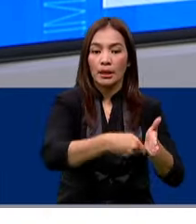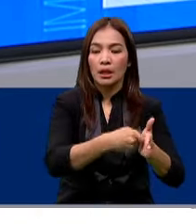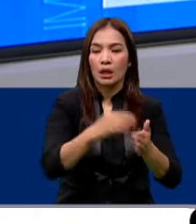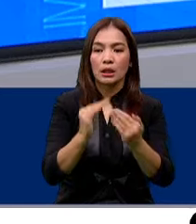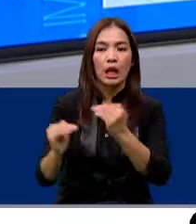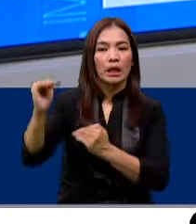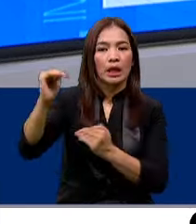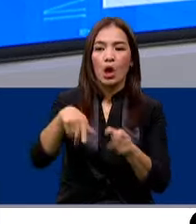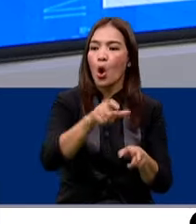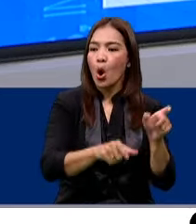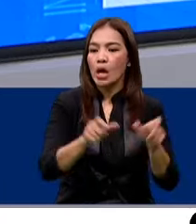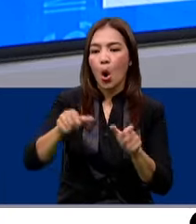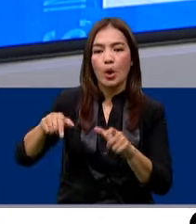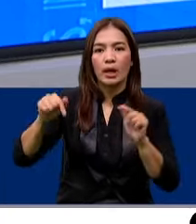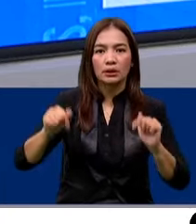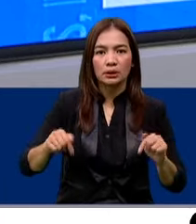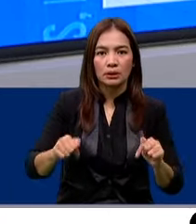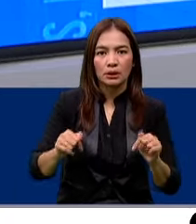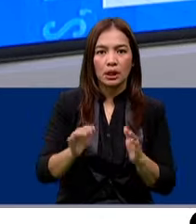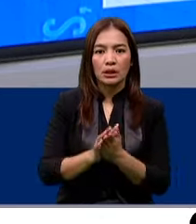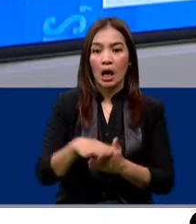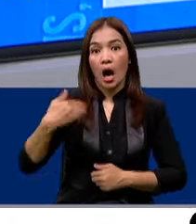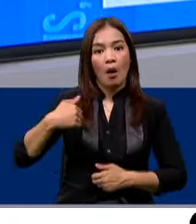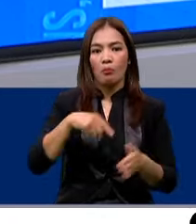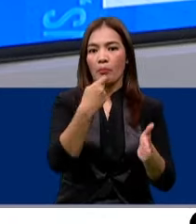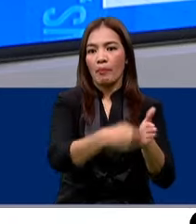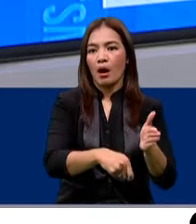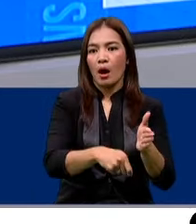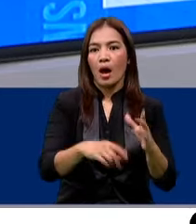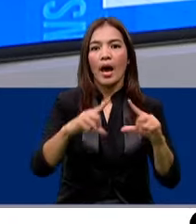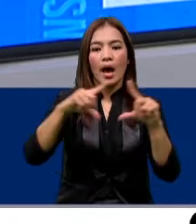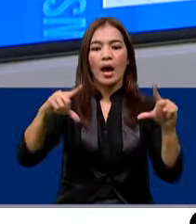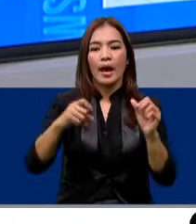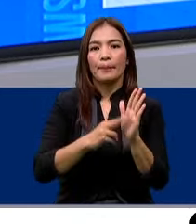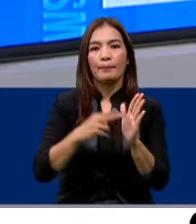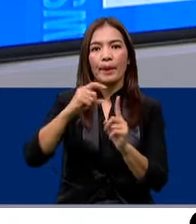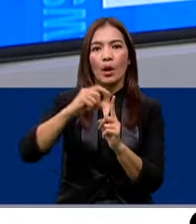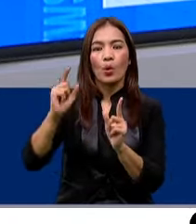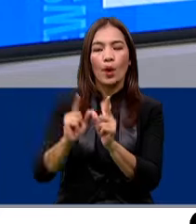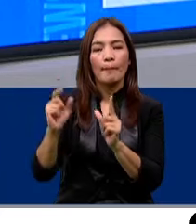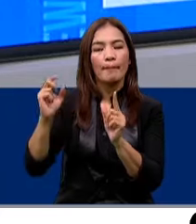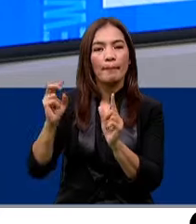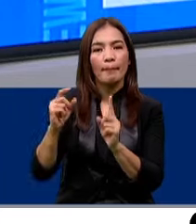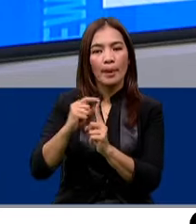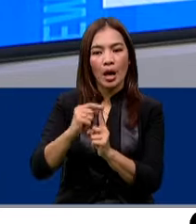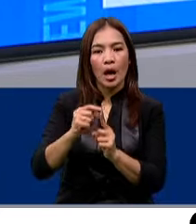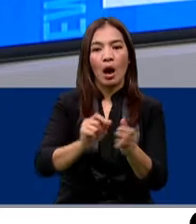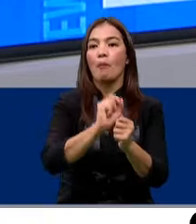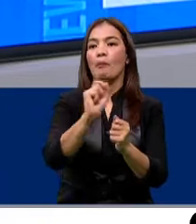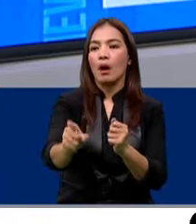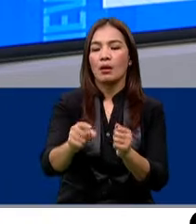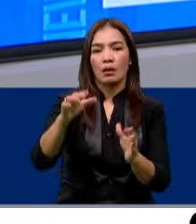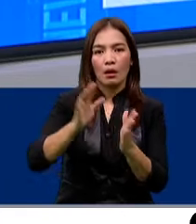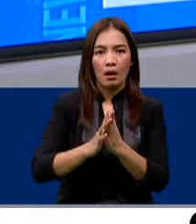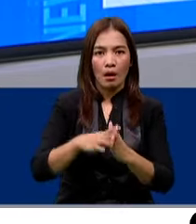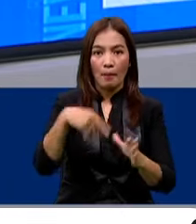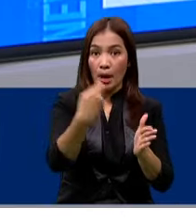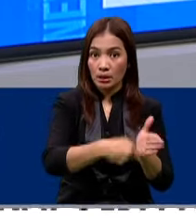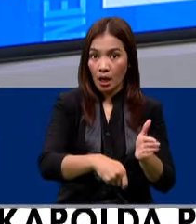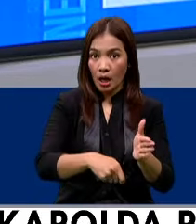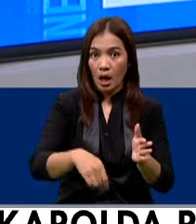orang-orang yang selama ini tidak bayar pajak atau tidak punya NPWP akhirnya bayar pajak atau yang kedua BBM akhirnya